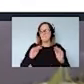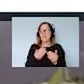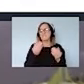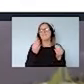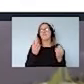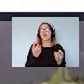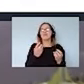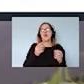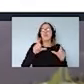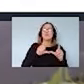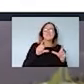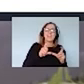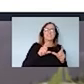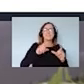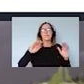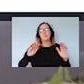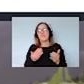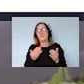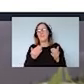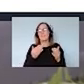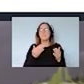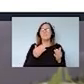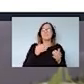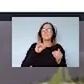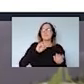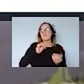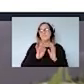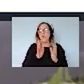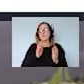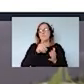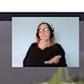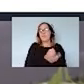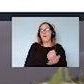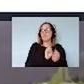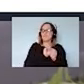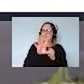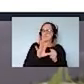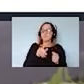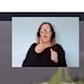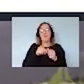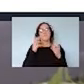jest jego licencja, coraz mniej istotna jest kwestia tego, jak jest prawnie opublikowany. Ważniejsze